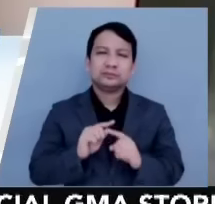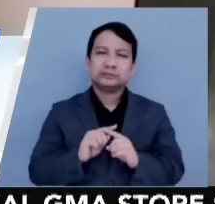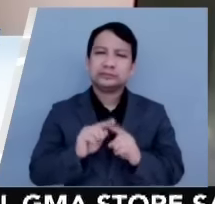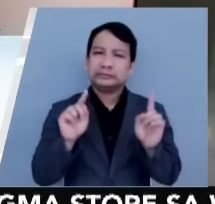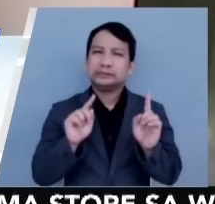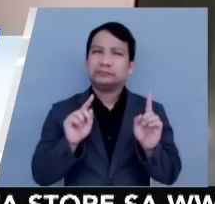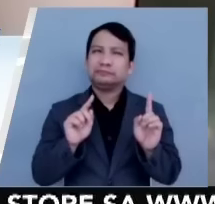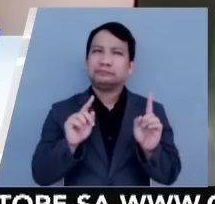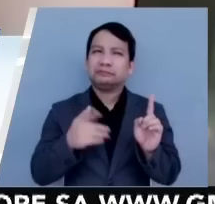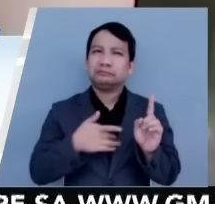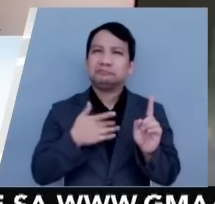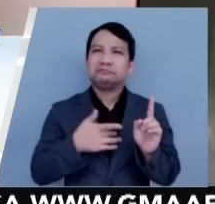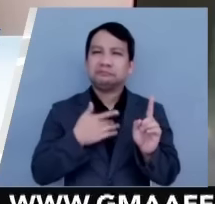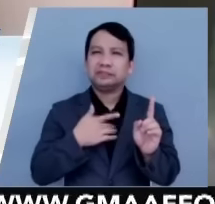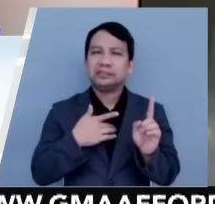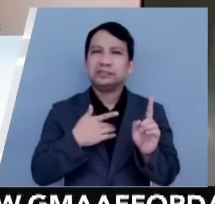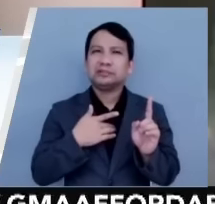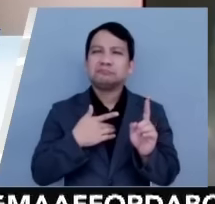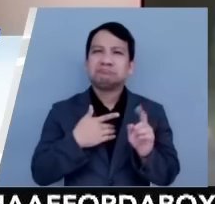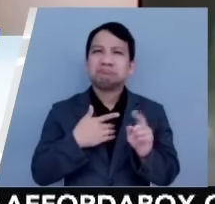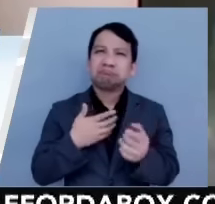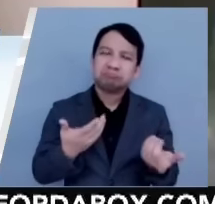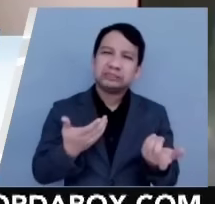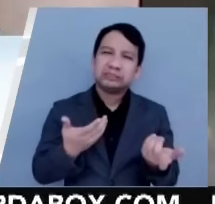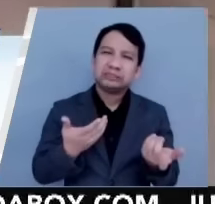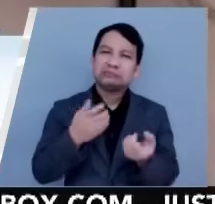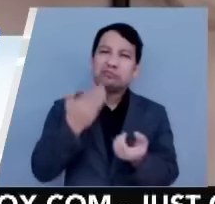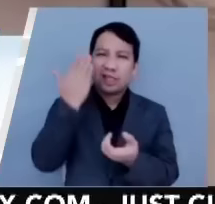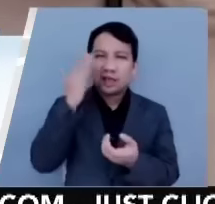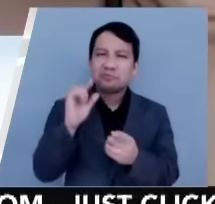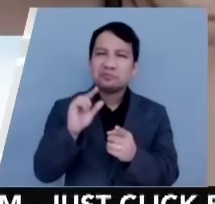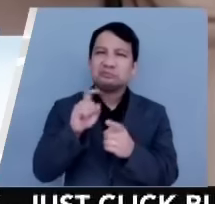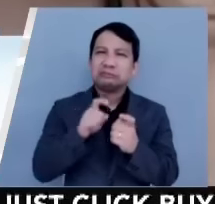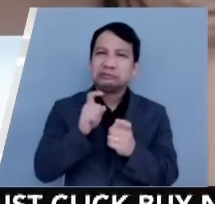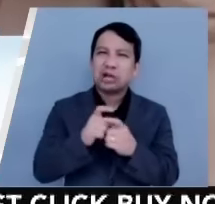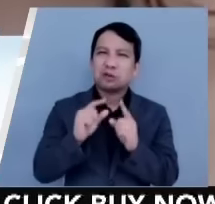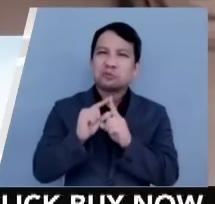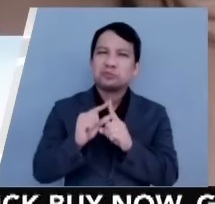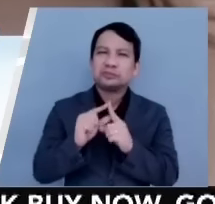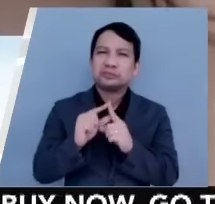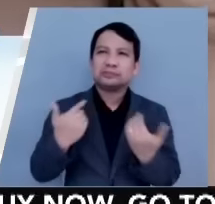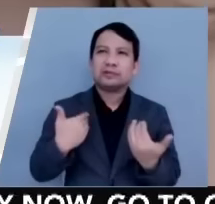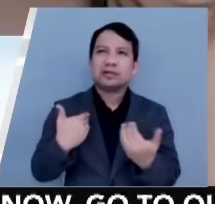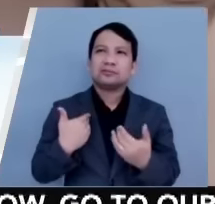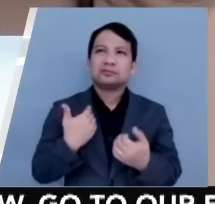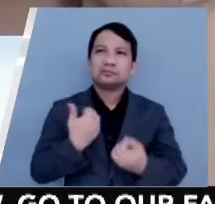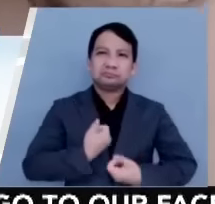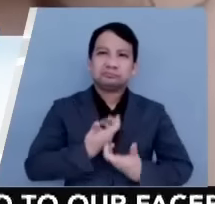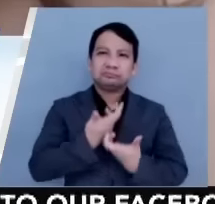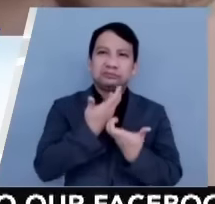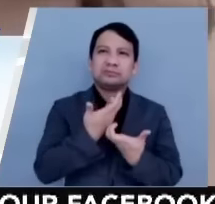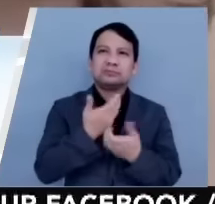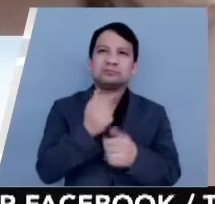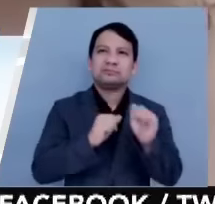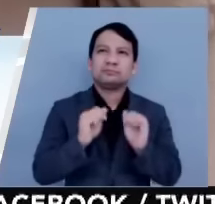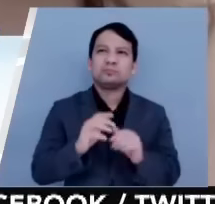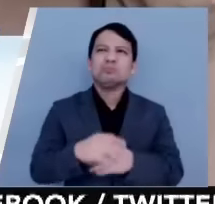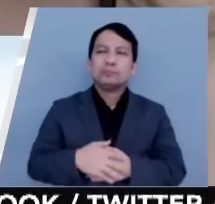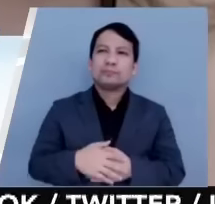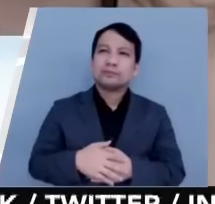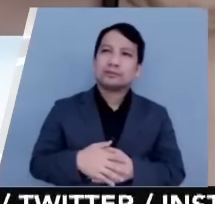So I don't know the exact words to describe it. Lumalabas na lang siya through actions, through our